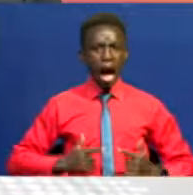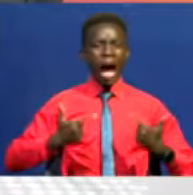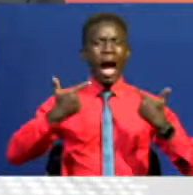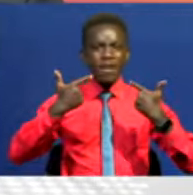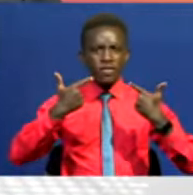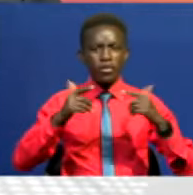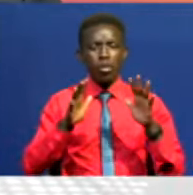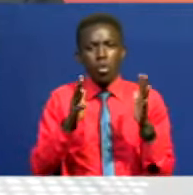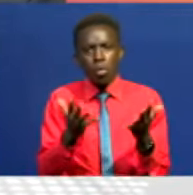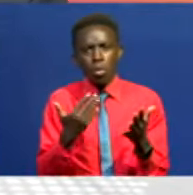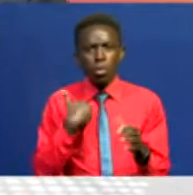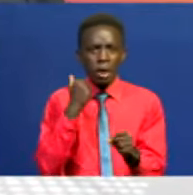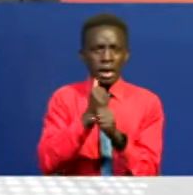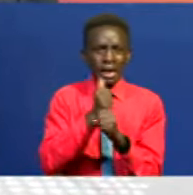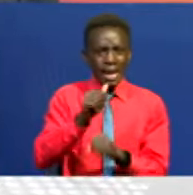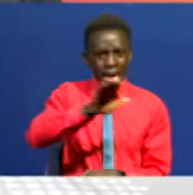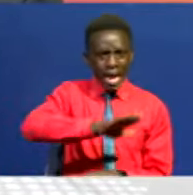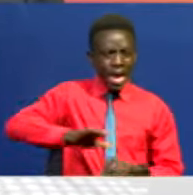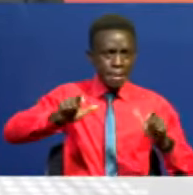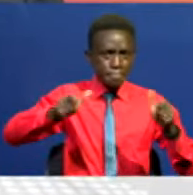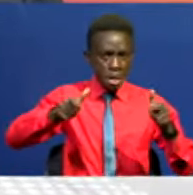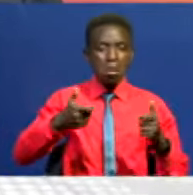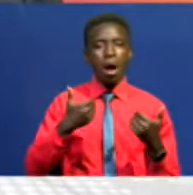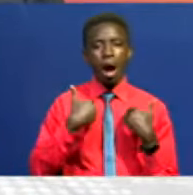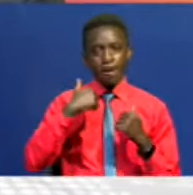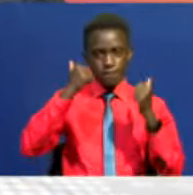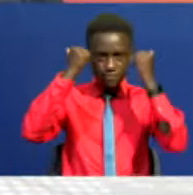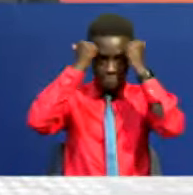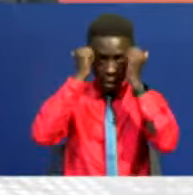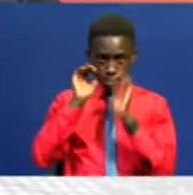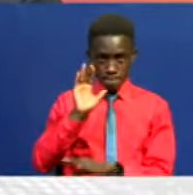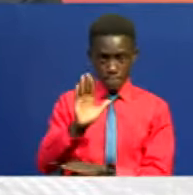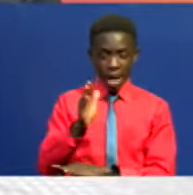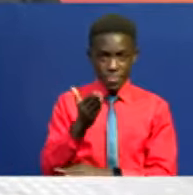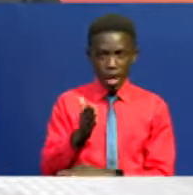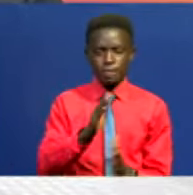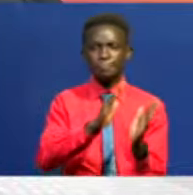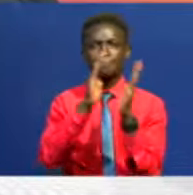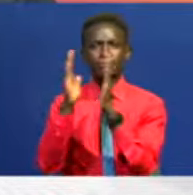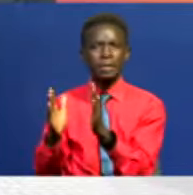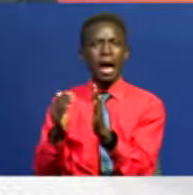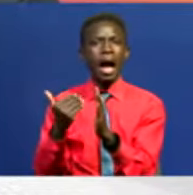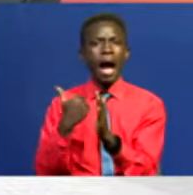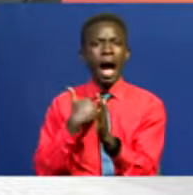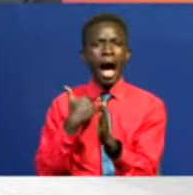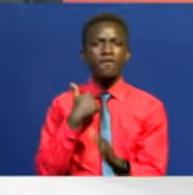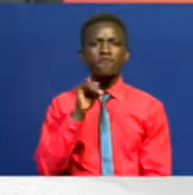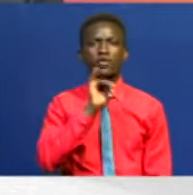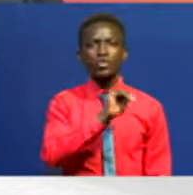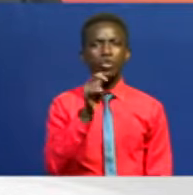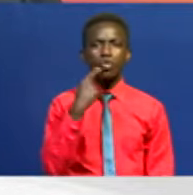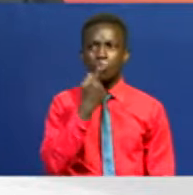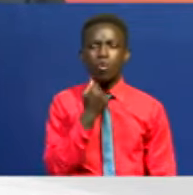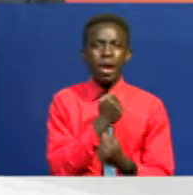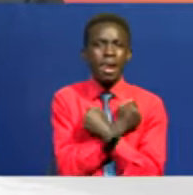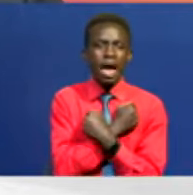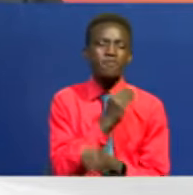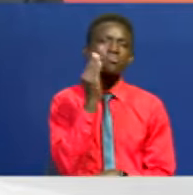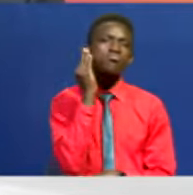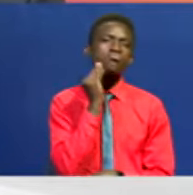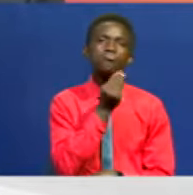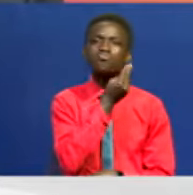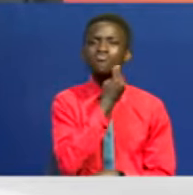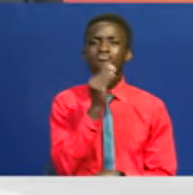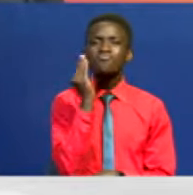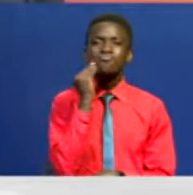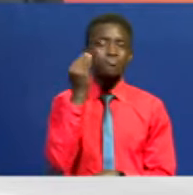wanahabari, pia tunazo kozi kama hizo. Tunazo pia kwa wale ambao wanapenda ulimbwende, that is a beauty. Tuko na